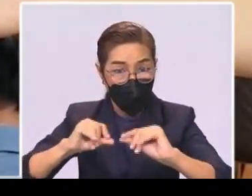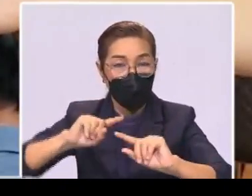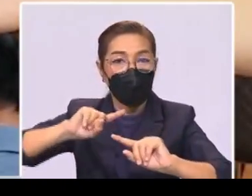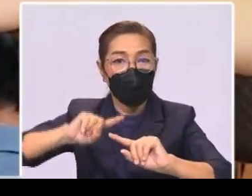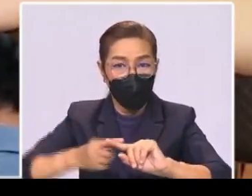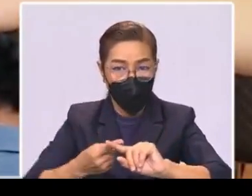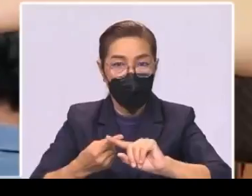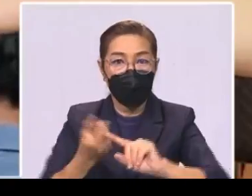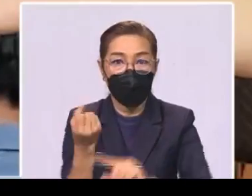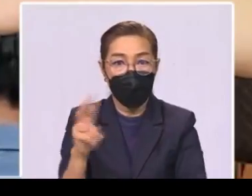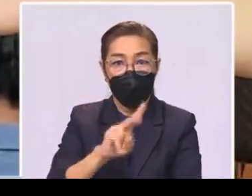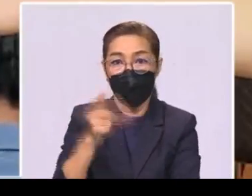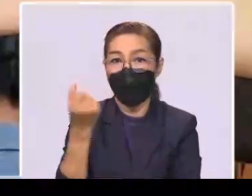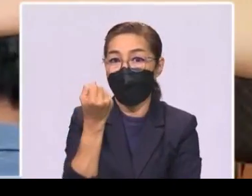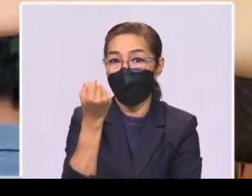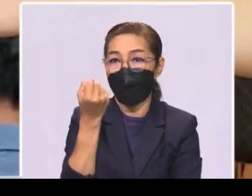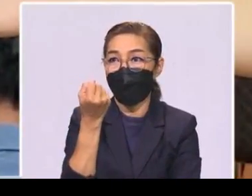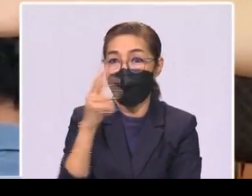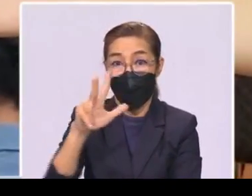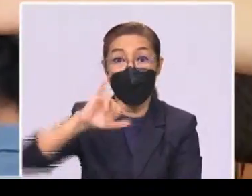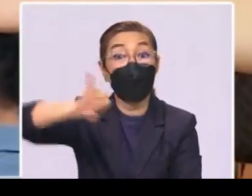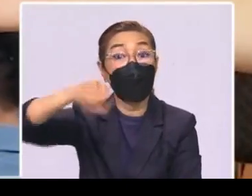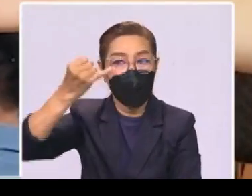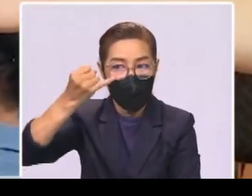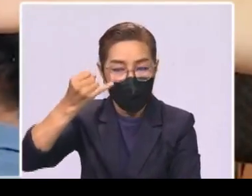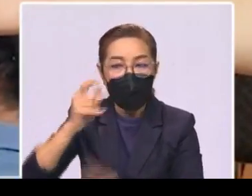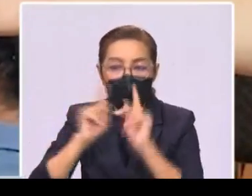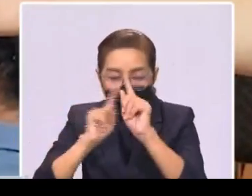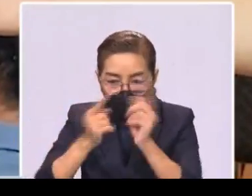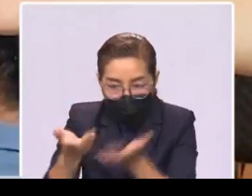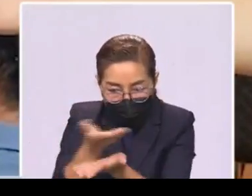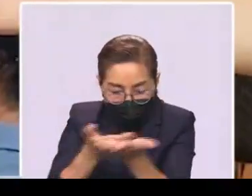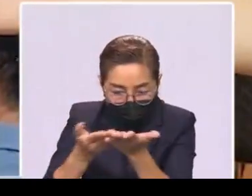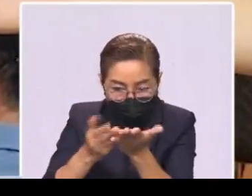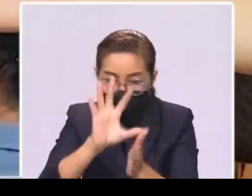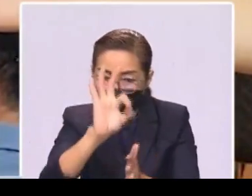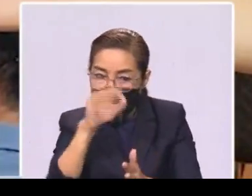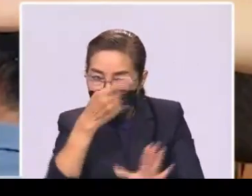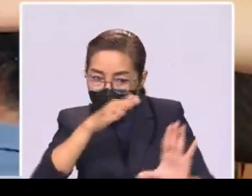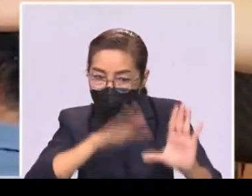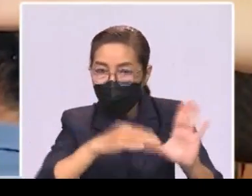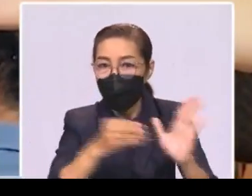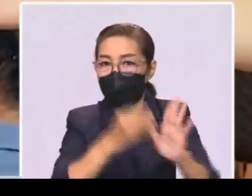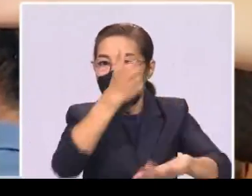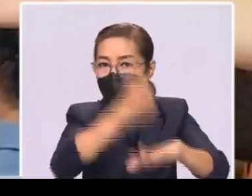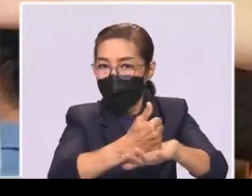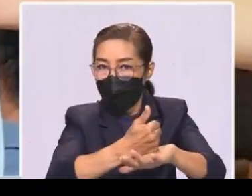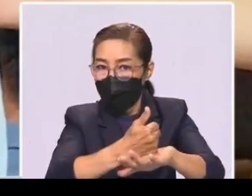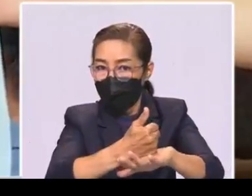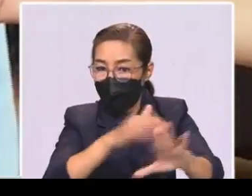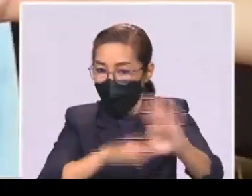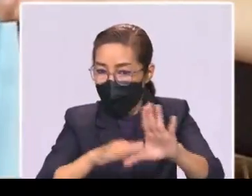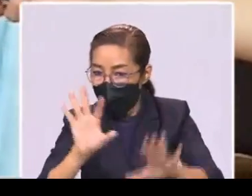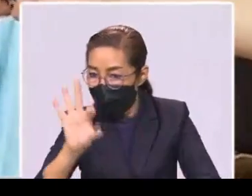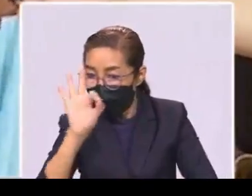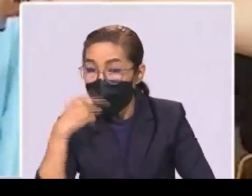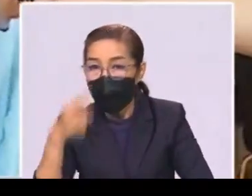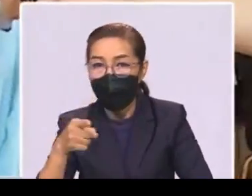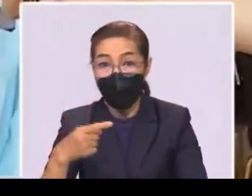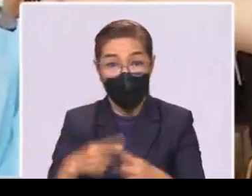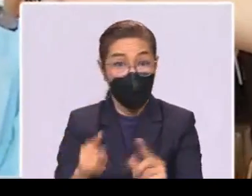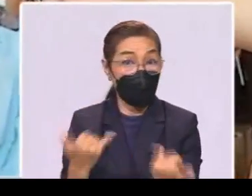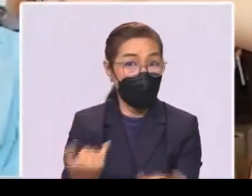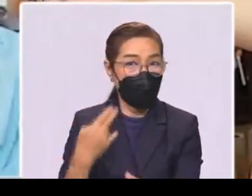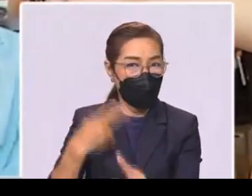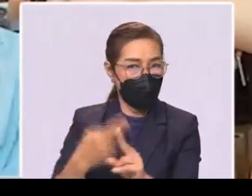13เพื่อพิจารณาส่งผู้สมัครเลือกตั้งผู้ว่ากทมซึ่งตอนนี้มีชื่อเดียวชัดเจน